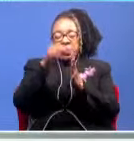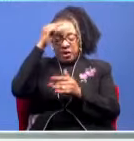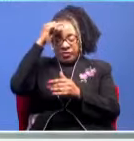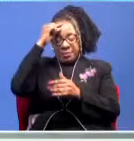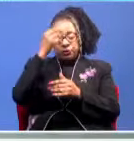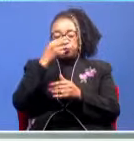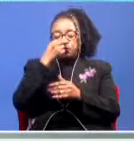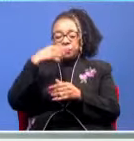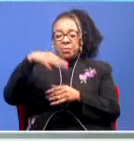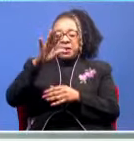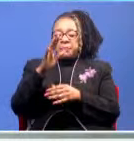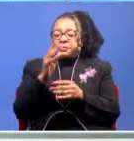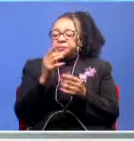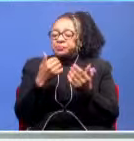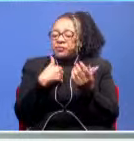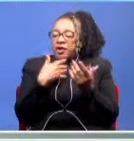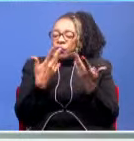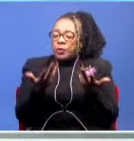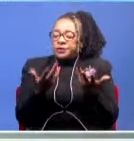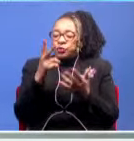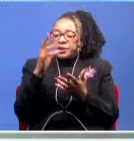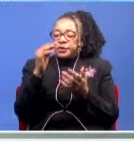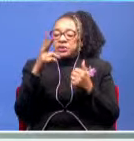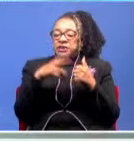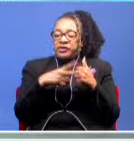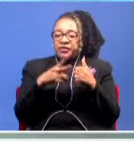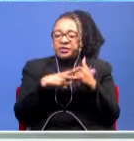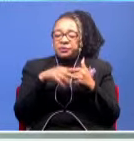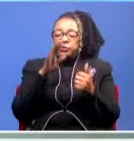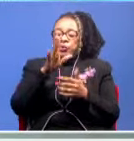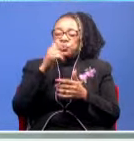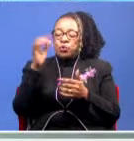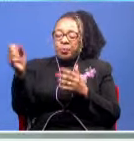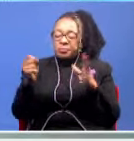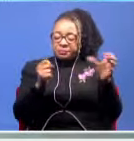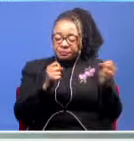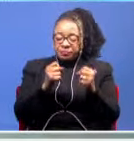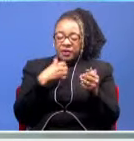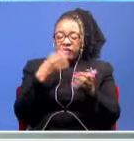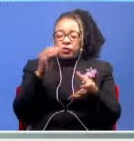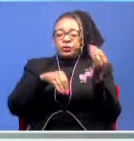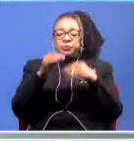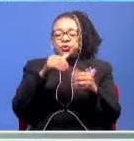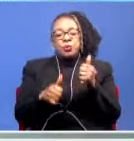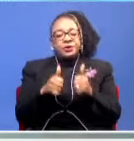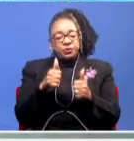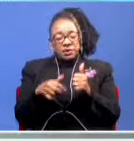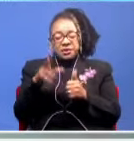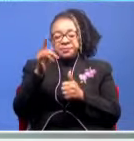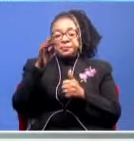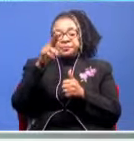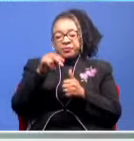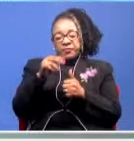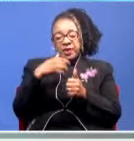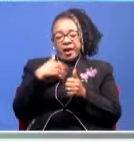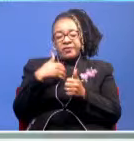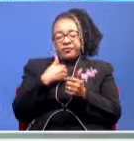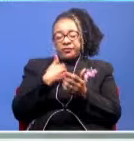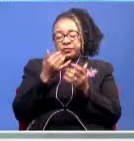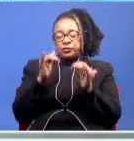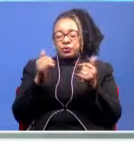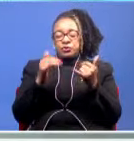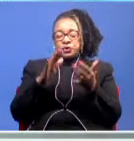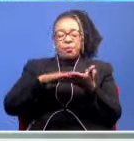kunani mwaka 2027 walioteuliwa watakuwa na mchango upi? Huyo hapa ni Kevin Mutai kutoka Mombasa na tathmini ya